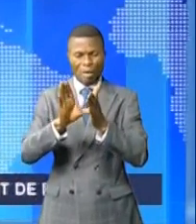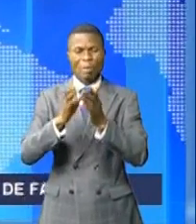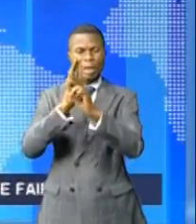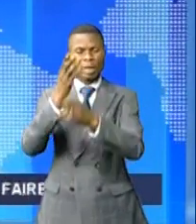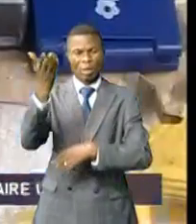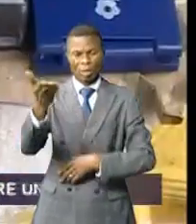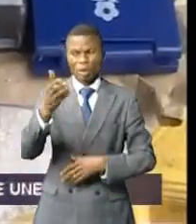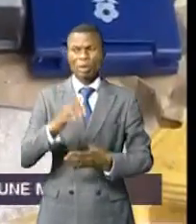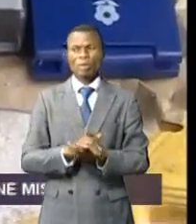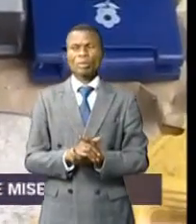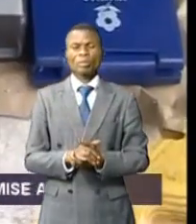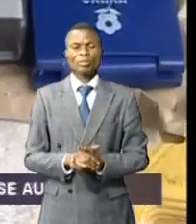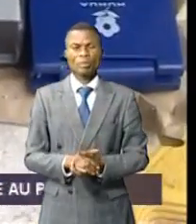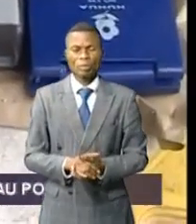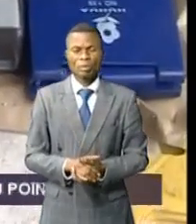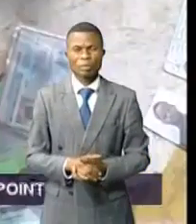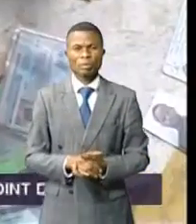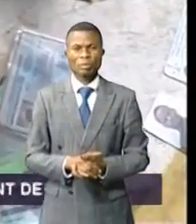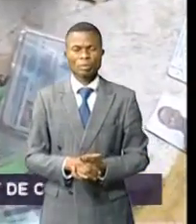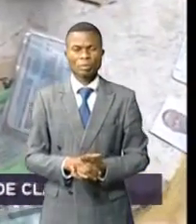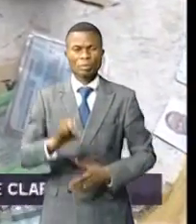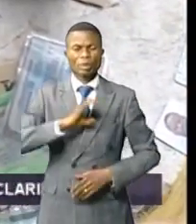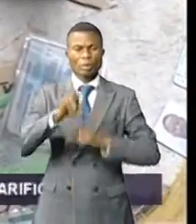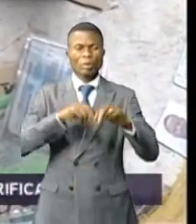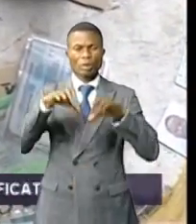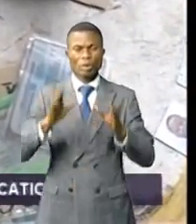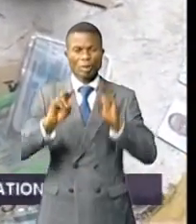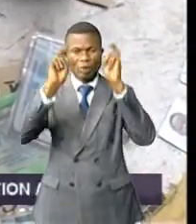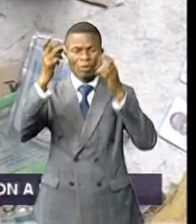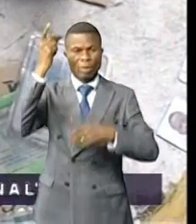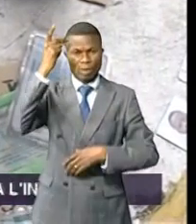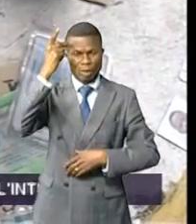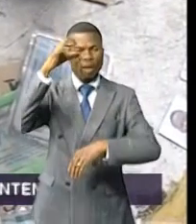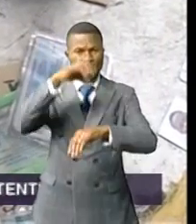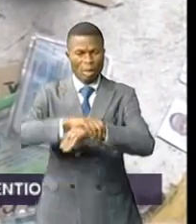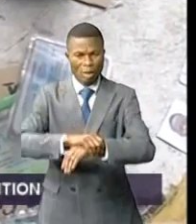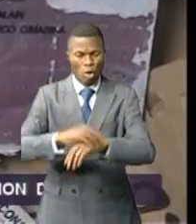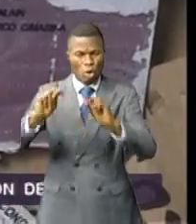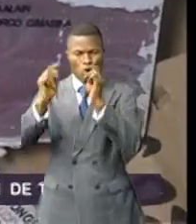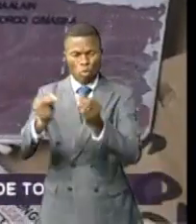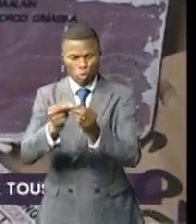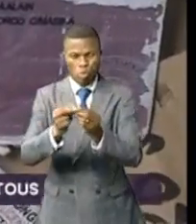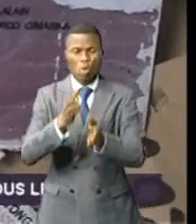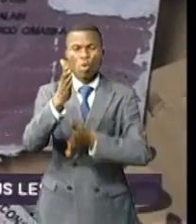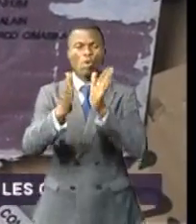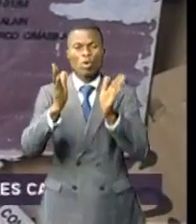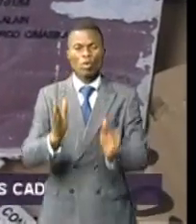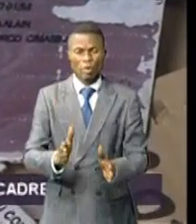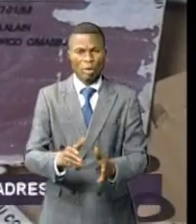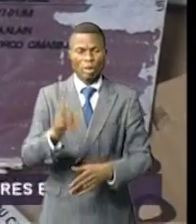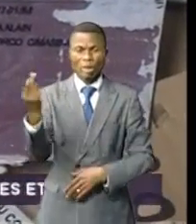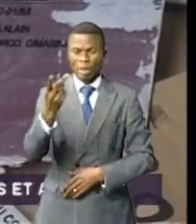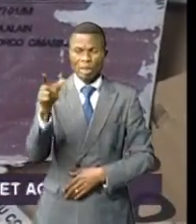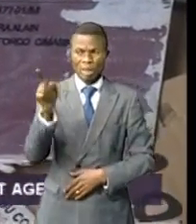avec Eddie Tchala. La police nationale congolaise, ville de Kinshasa, a mis la main sur un réseau mafieux. Bachoke,